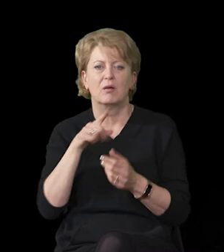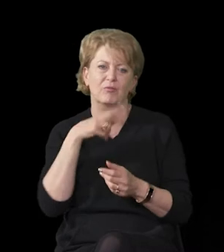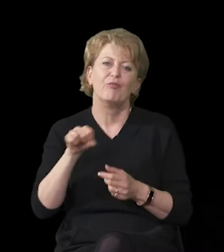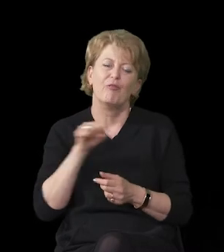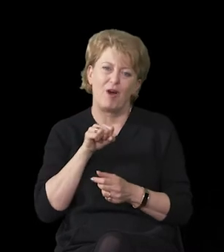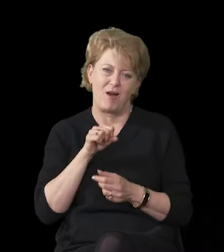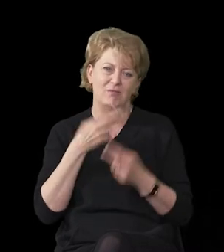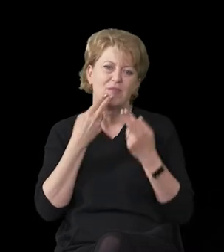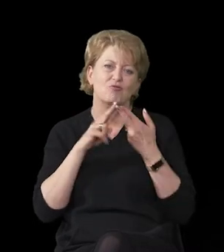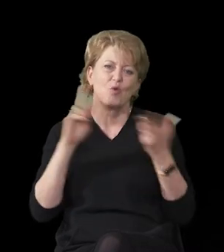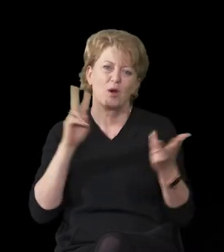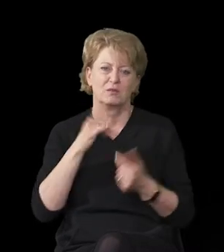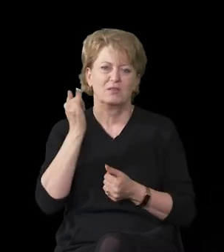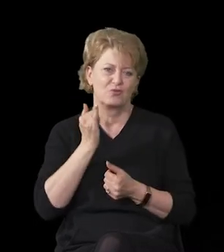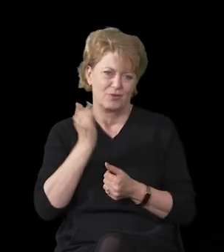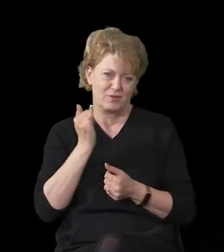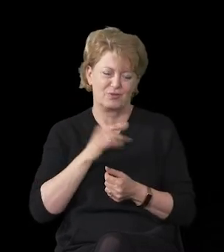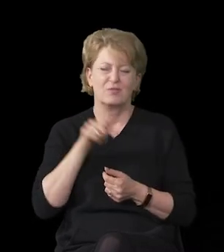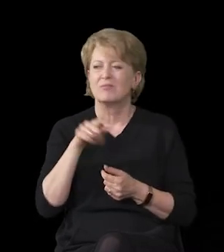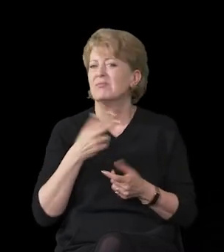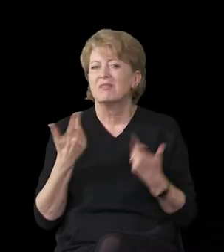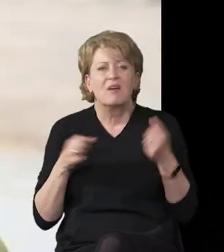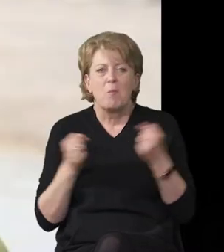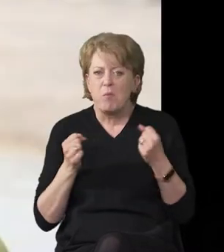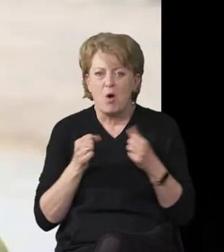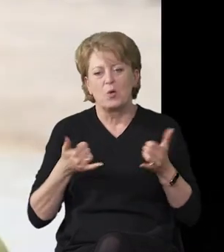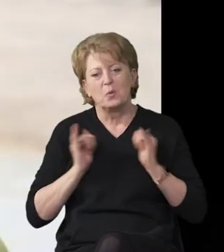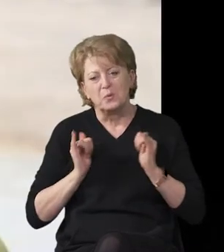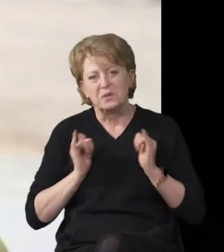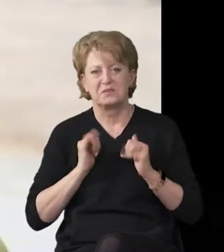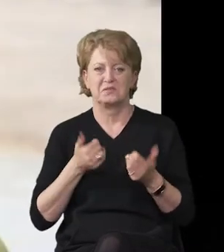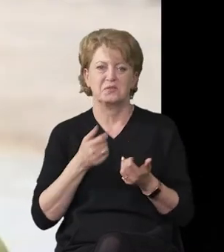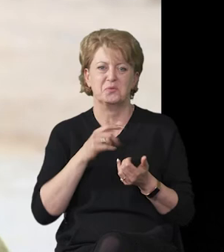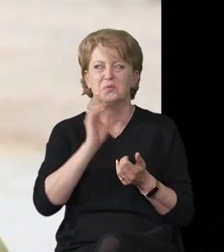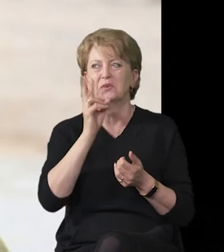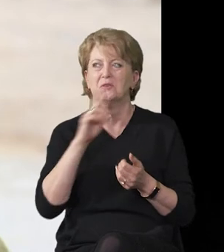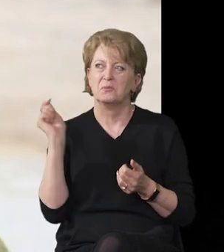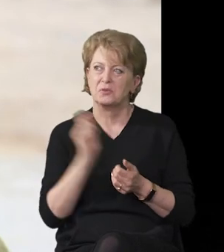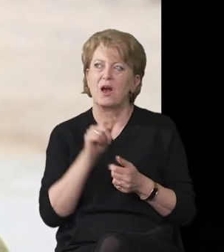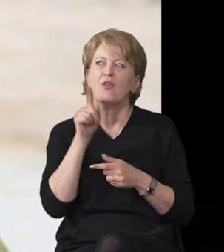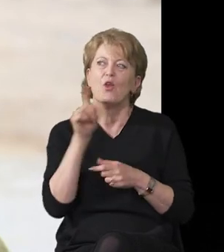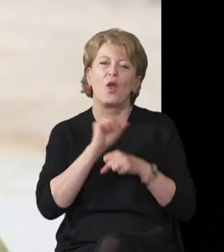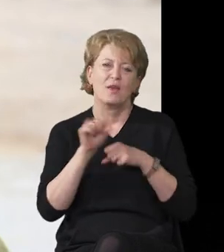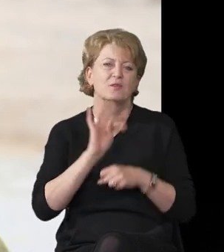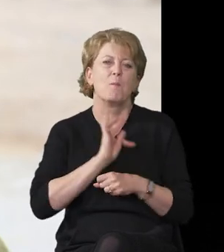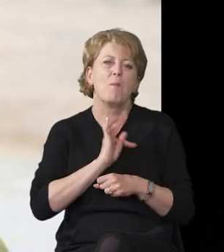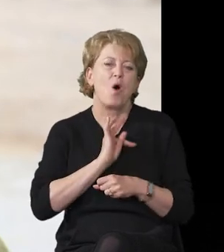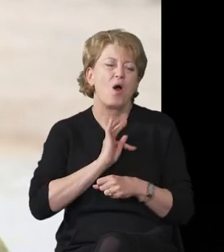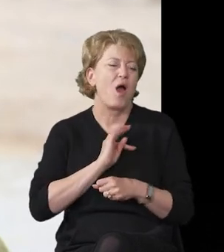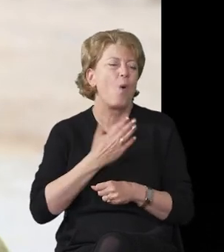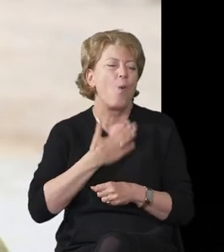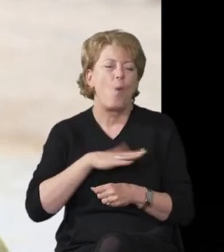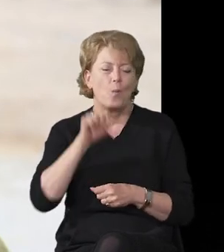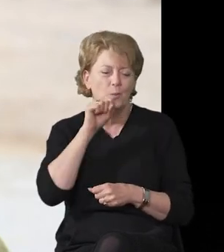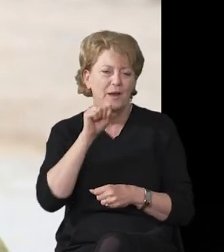słodkie, nie boją się turystów, czasami się przekomarzają. A to jest moja ulubienica, którą właśnie